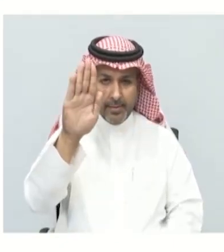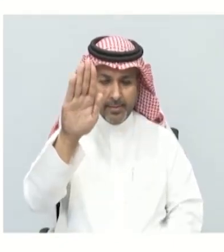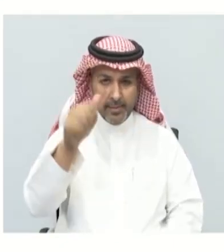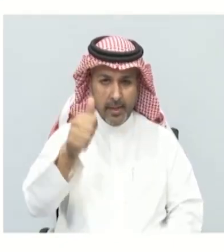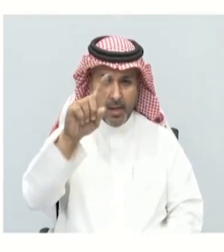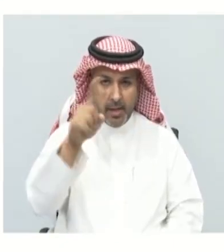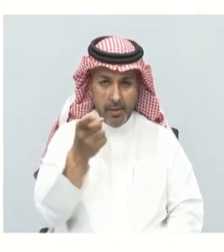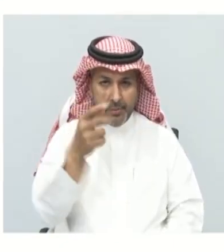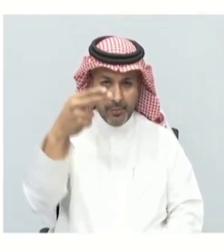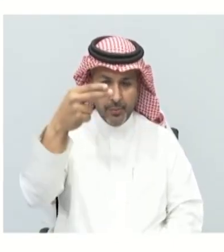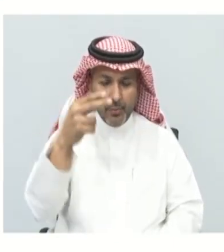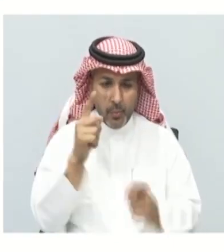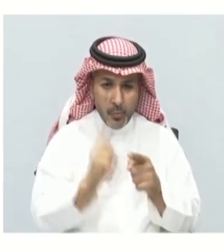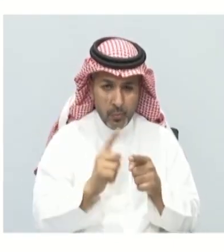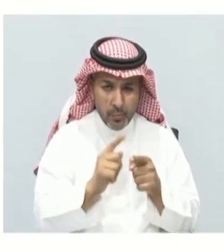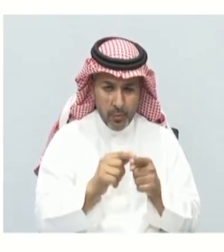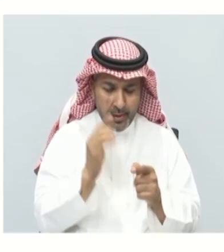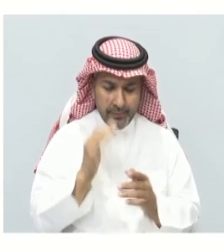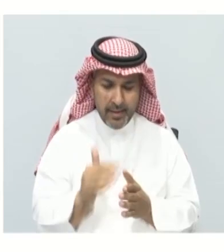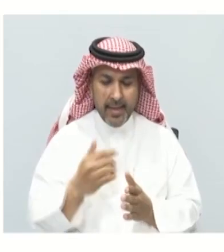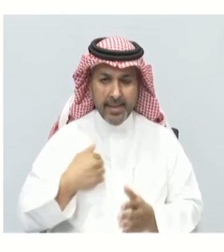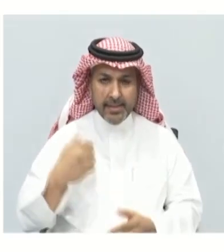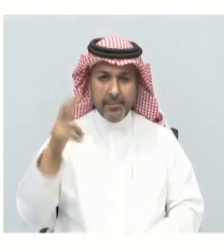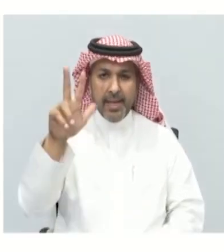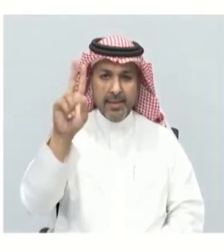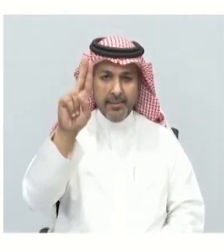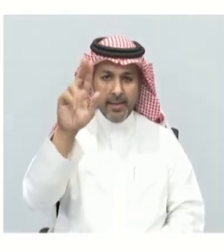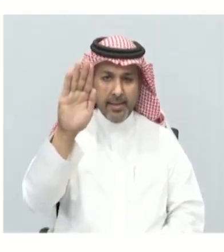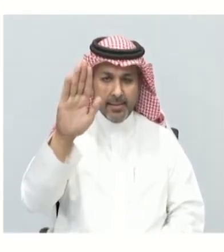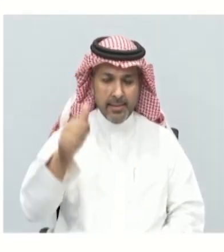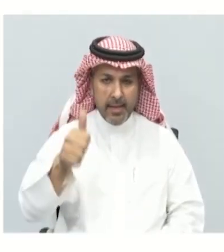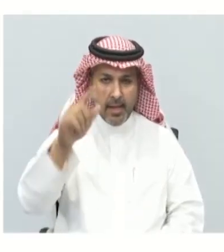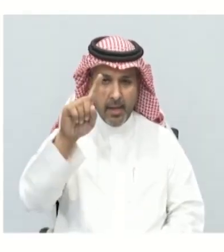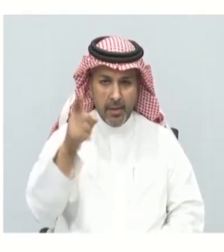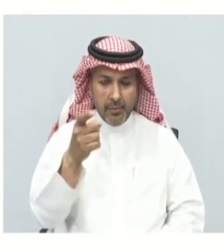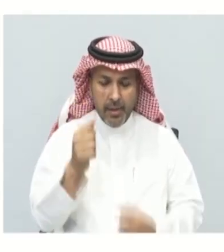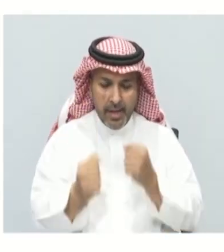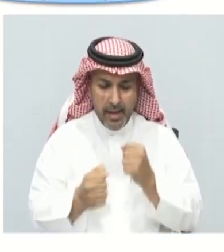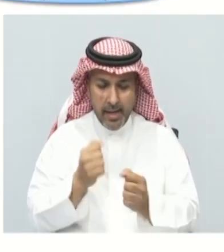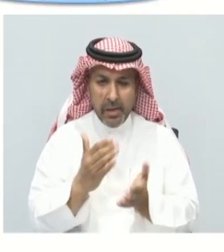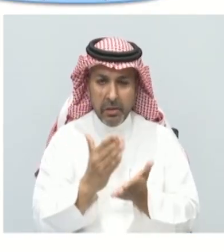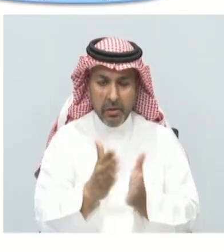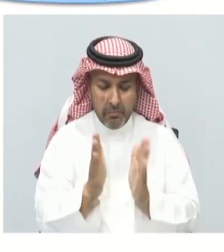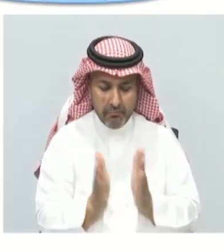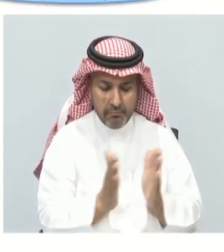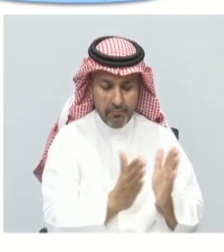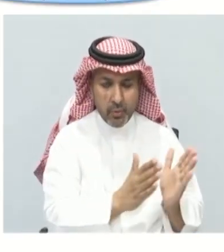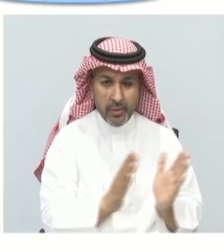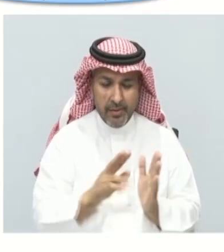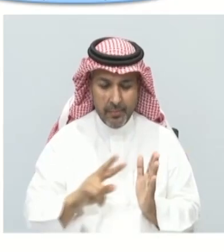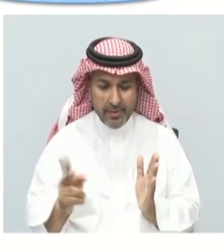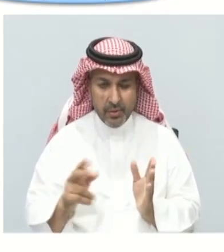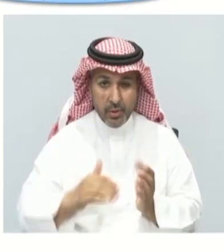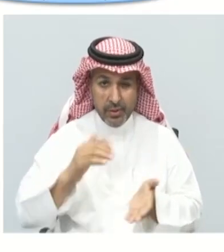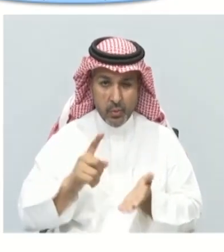مع حركه الجسم اهم المفردات لدي التسارع الحركه المنتظمه التغير في السرعه المتجهه